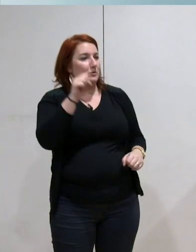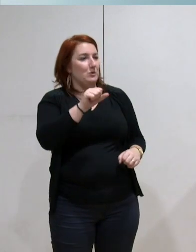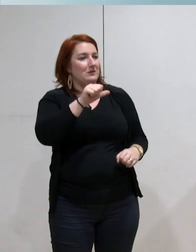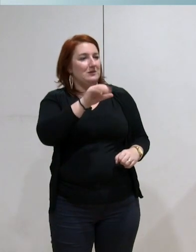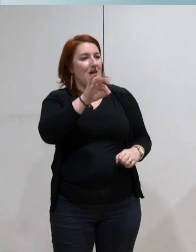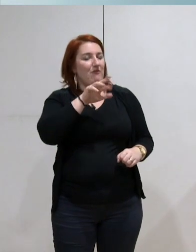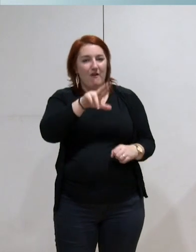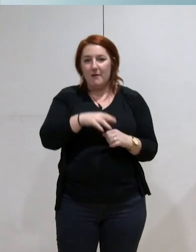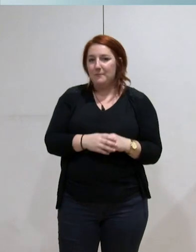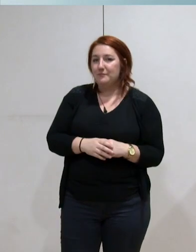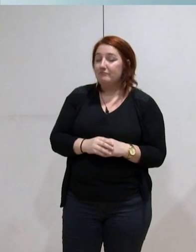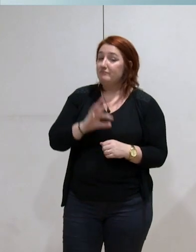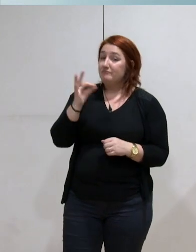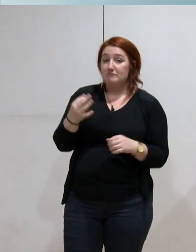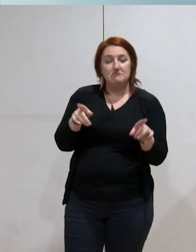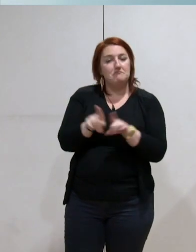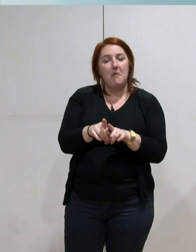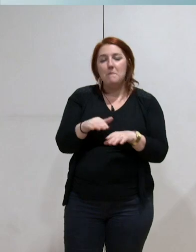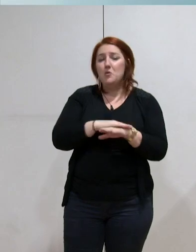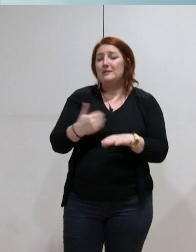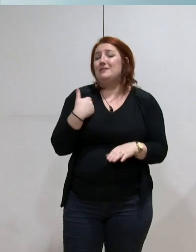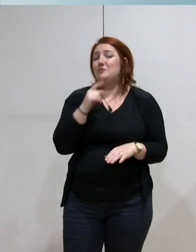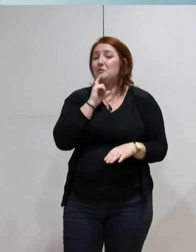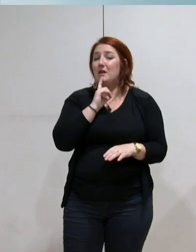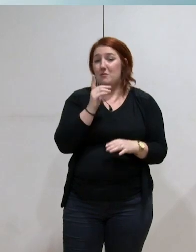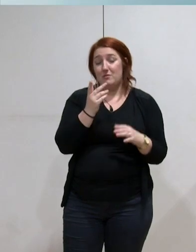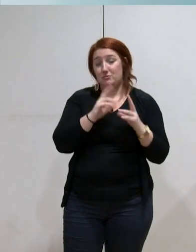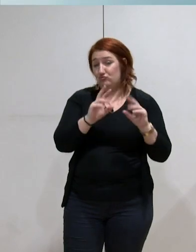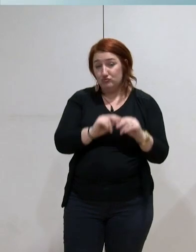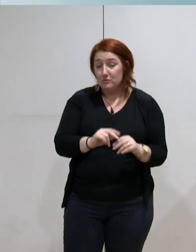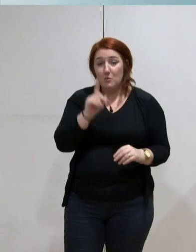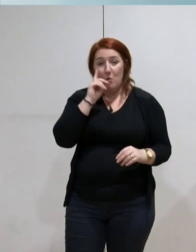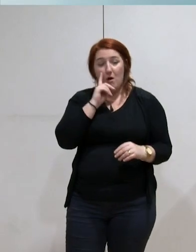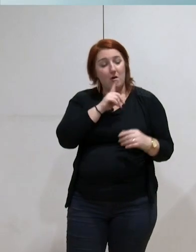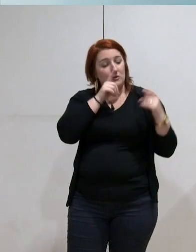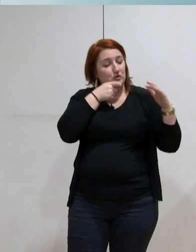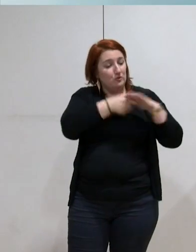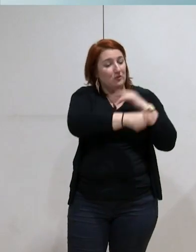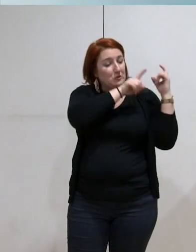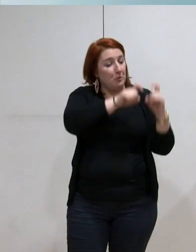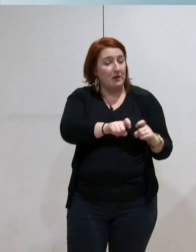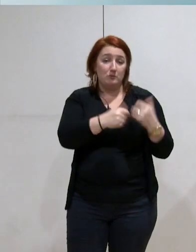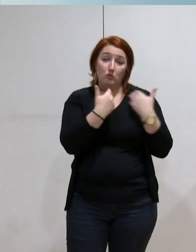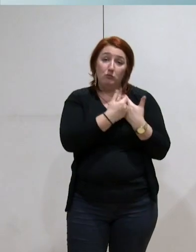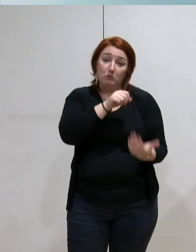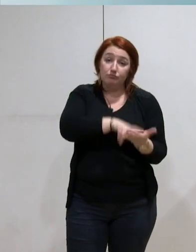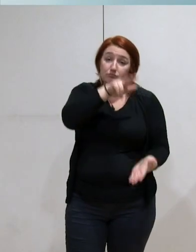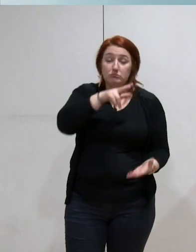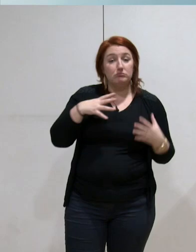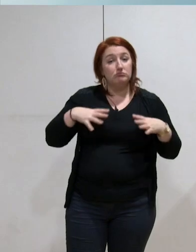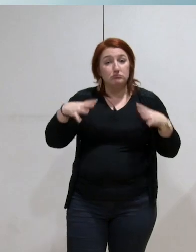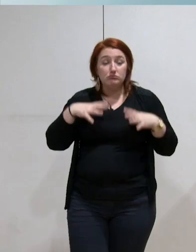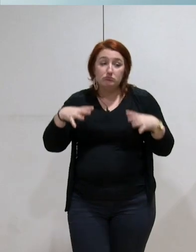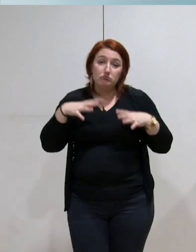oui pour les mêmes raisons tout à l'heure nousous abstiendrons puisque on nous demande d'acter des baisses de subvention donc que nous n'avons pas